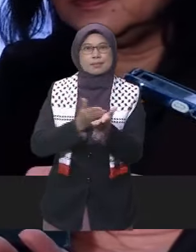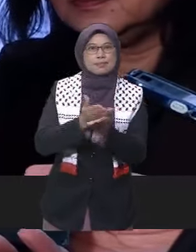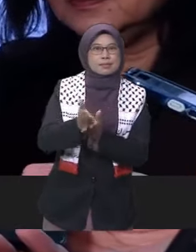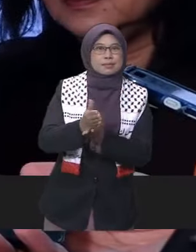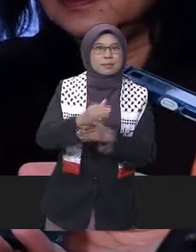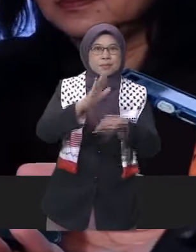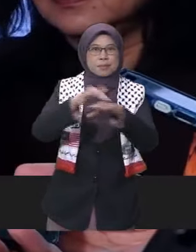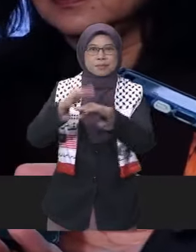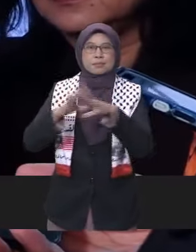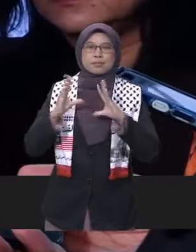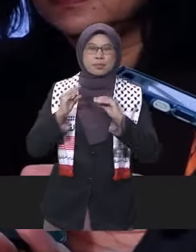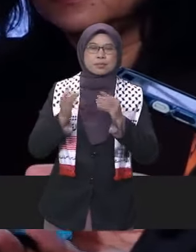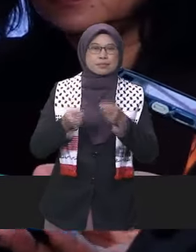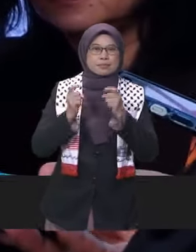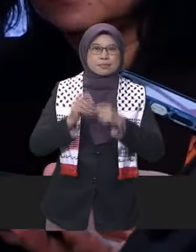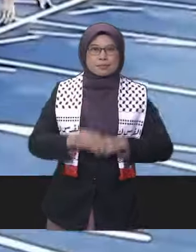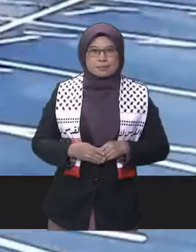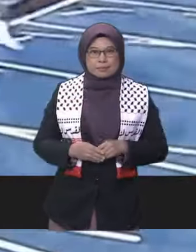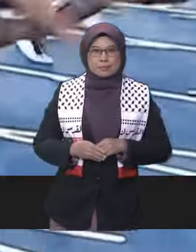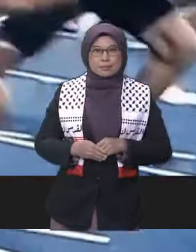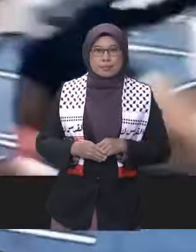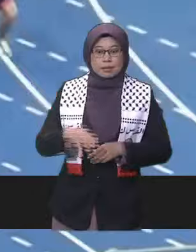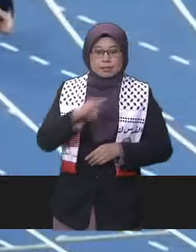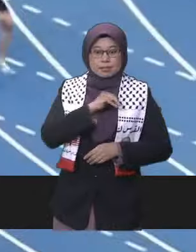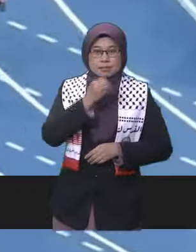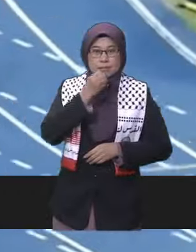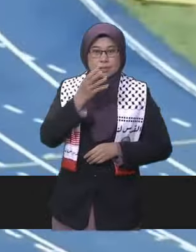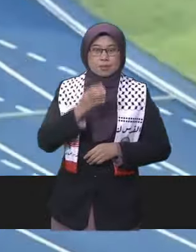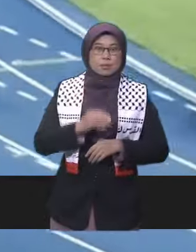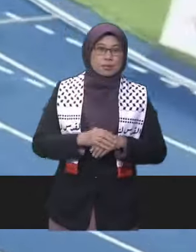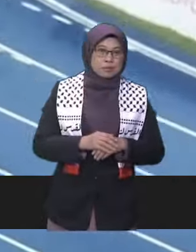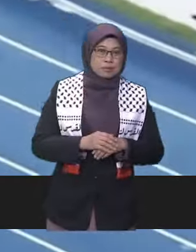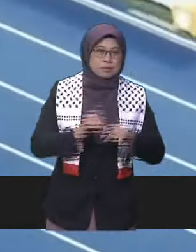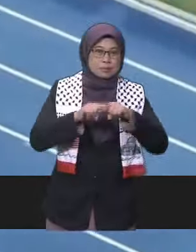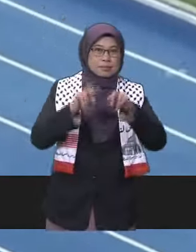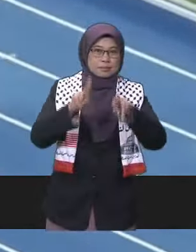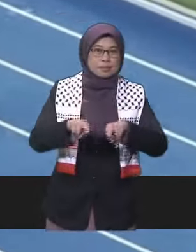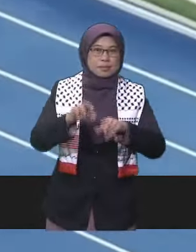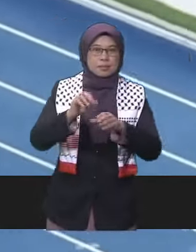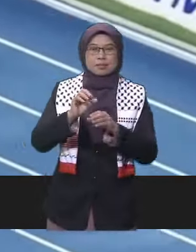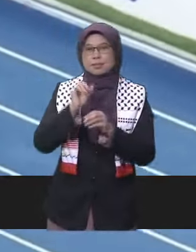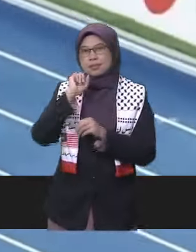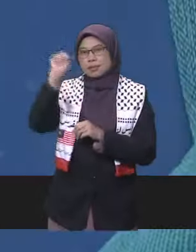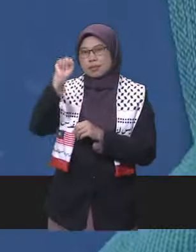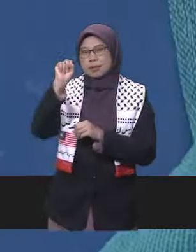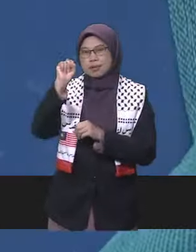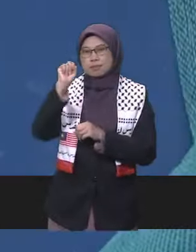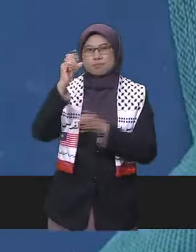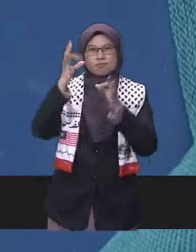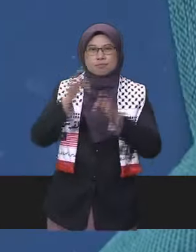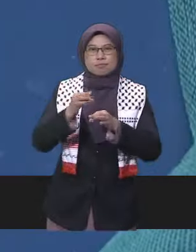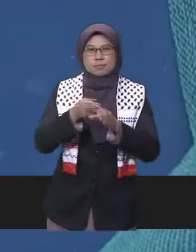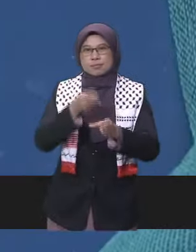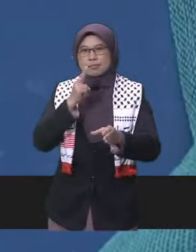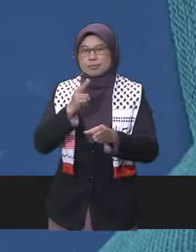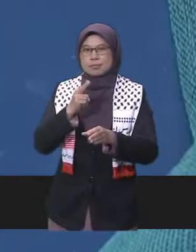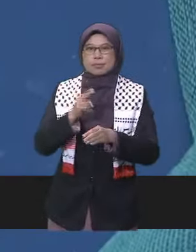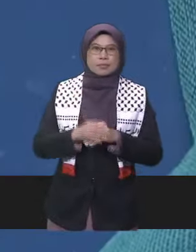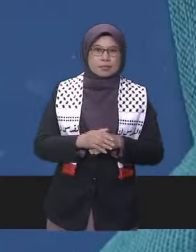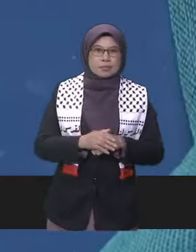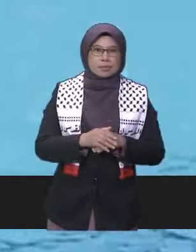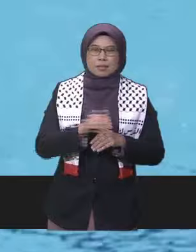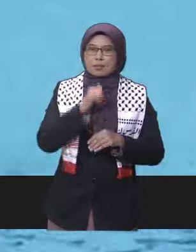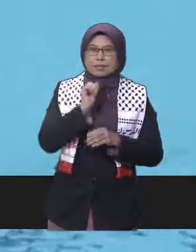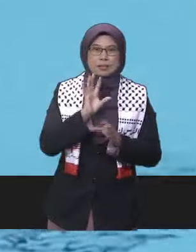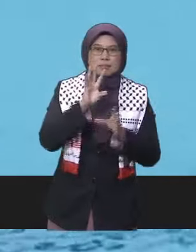Panggil mesyuarat secepat mungkin Hana pada sidang dewan rakyat semalam berkata Sabah memutuskan untuk menarik diri daripada menjadi pengelola